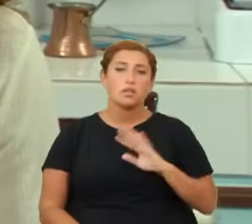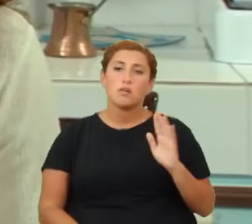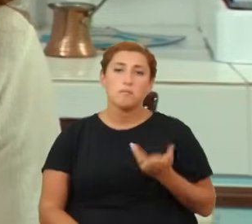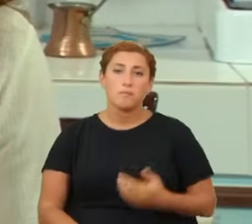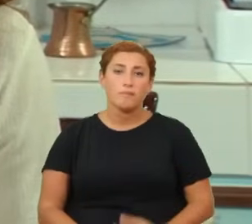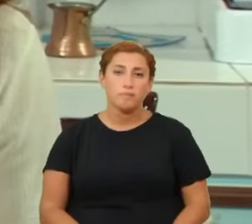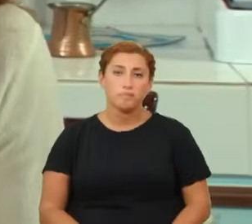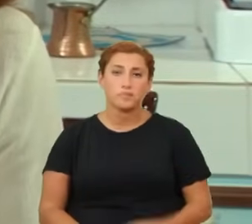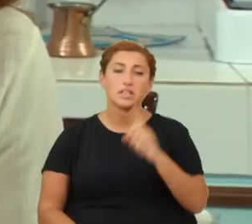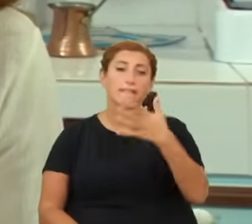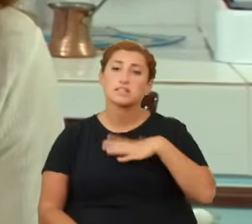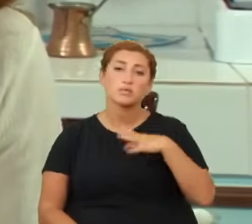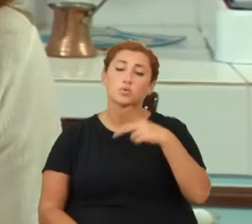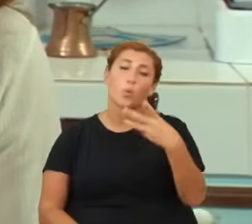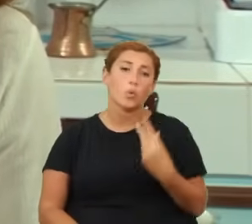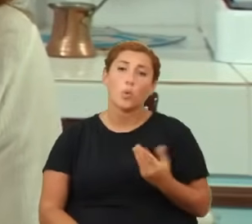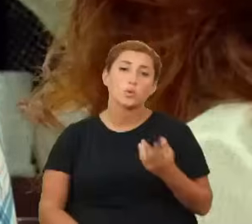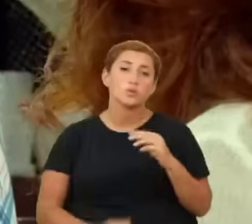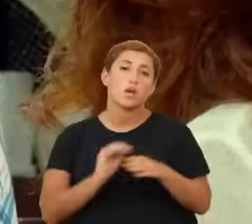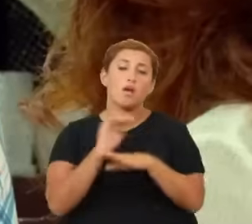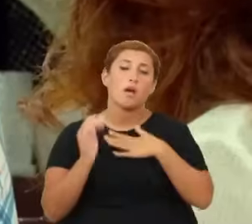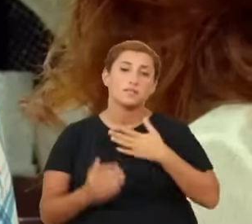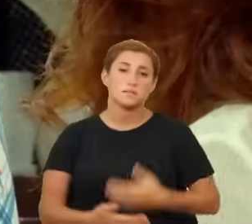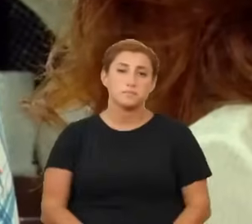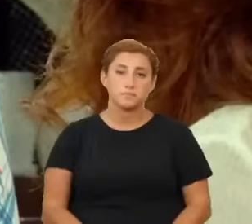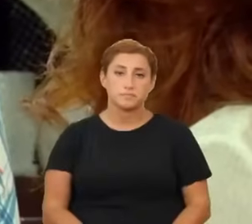tamam. Sen nasıl istiyorsan öyle olsun hayatım.